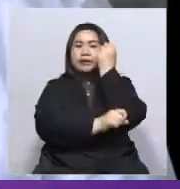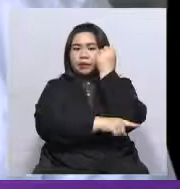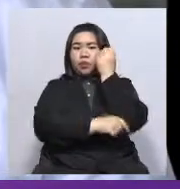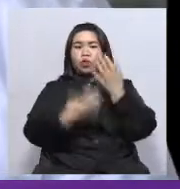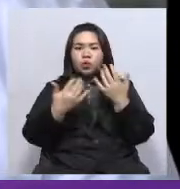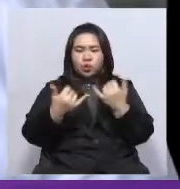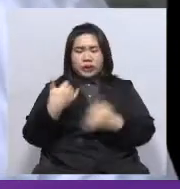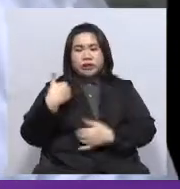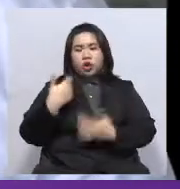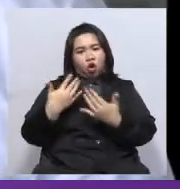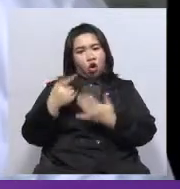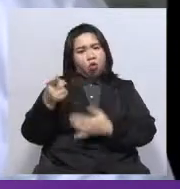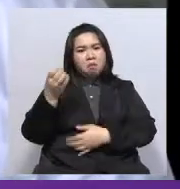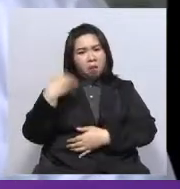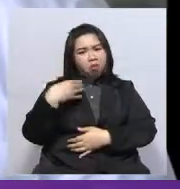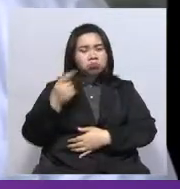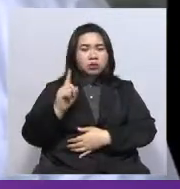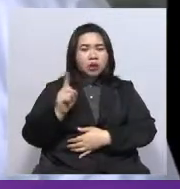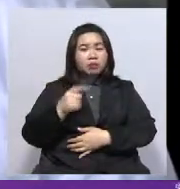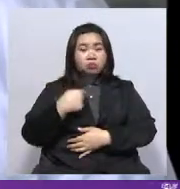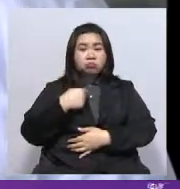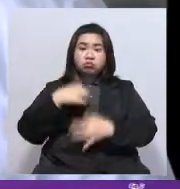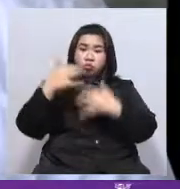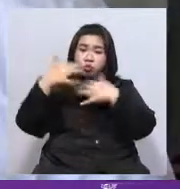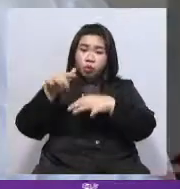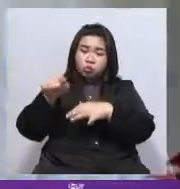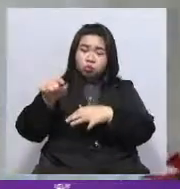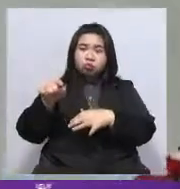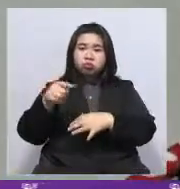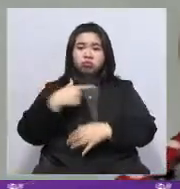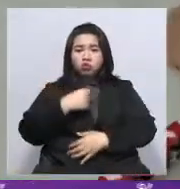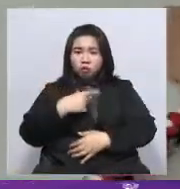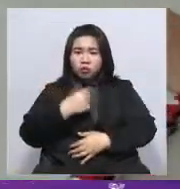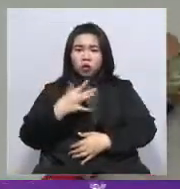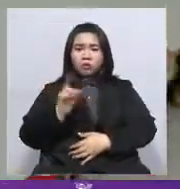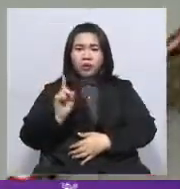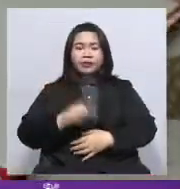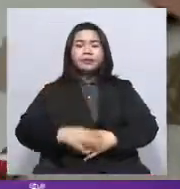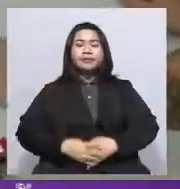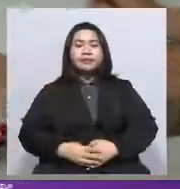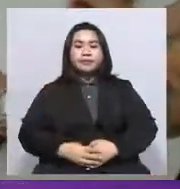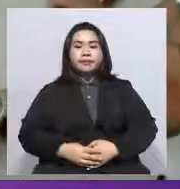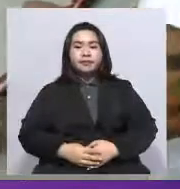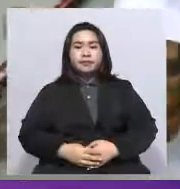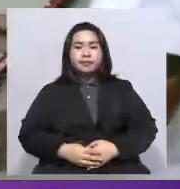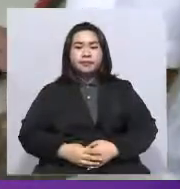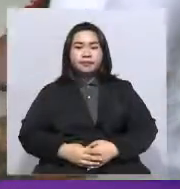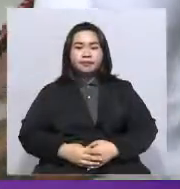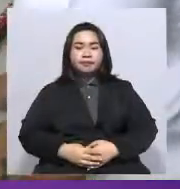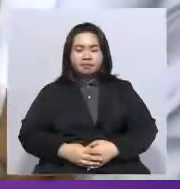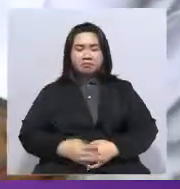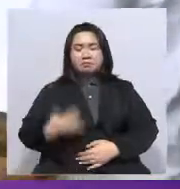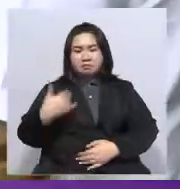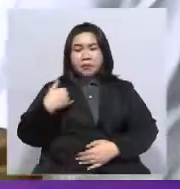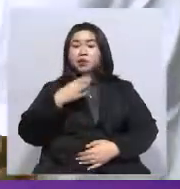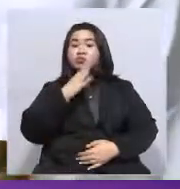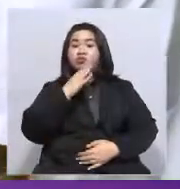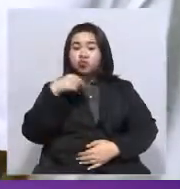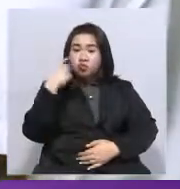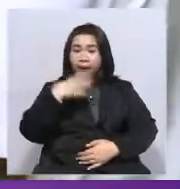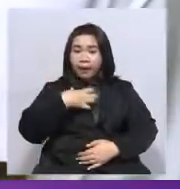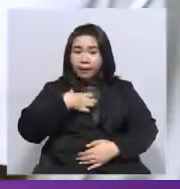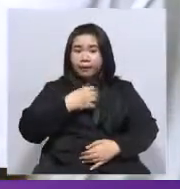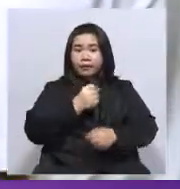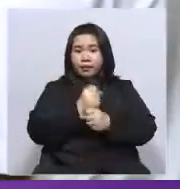อนนี้ก็รอฟีดแบ็กกลับมาว่าที่เราส่งไปเนี่ยฟีดแบ็กกลับมาเป็นไงบ้างแนะนำคนที่จะเริ่มทำธุรกิจ